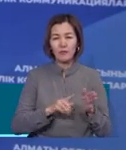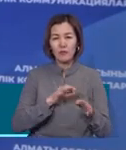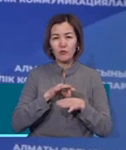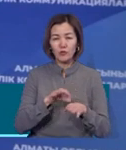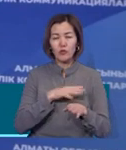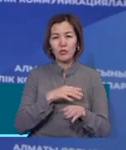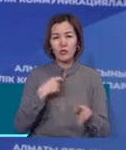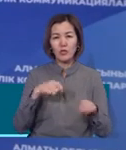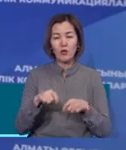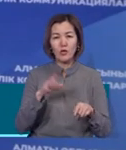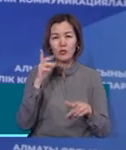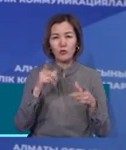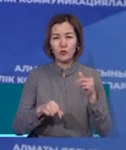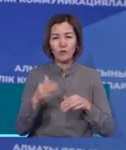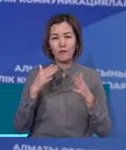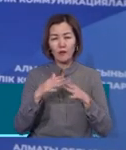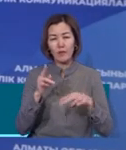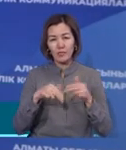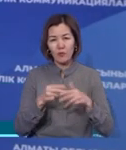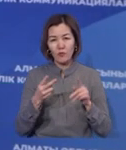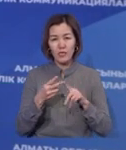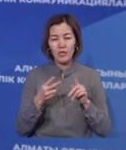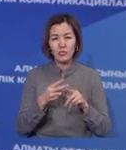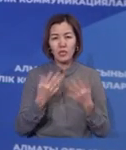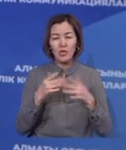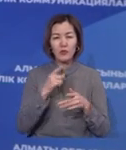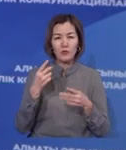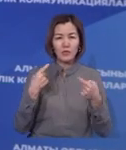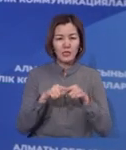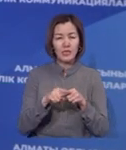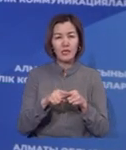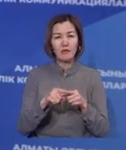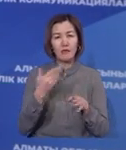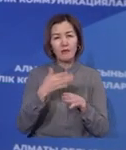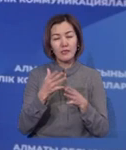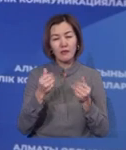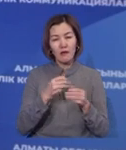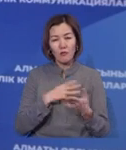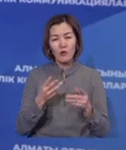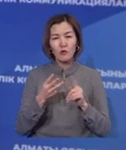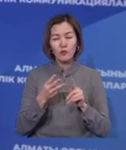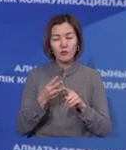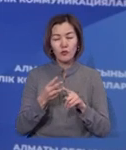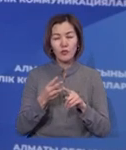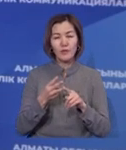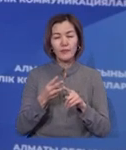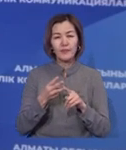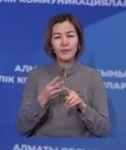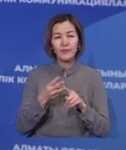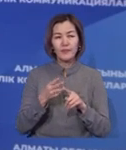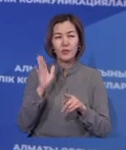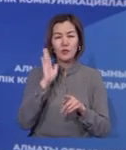бірі тауарлы сүт фермаларын салу, екіншісі сельхоз техниканы лизингке алу, үшіншісі су